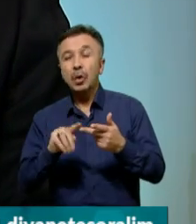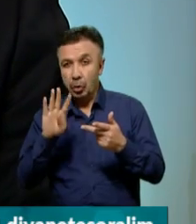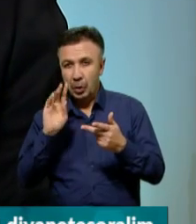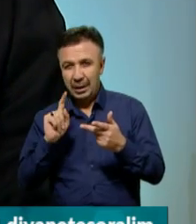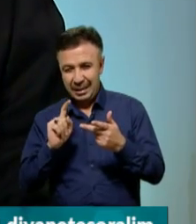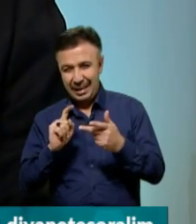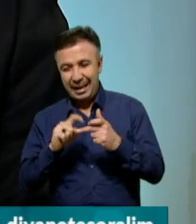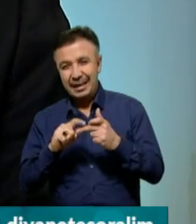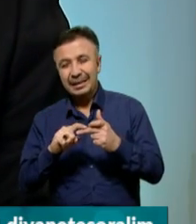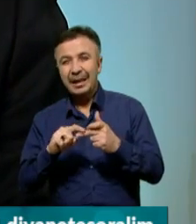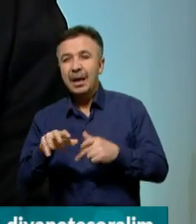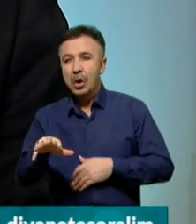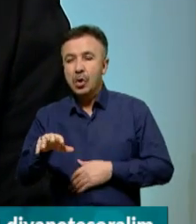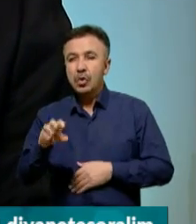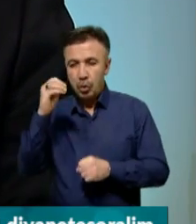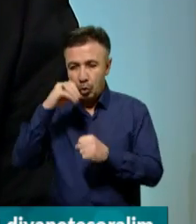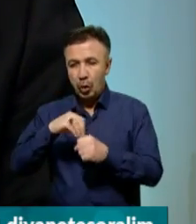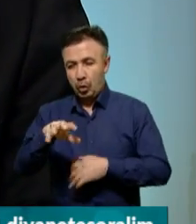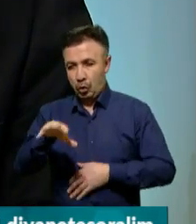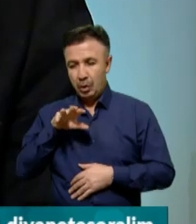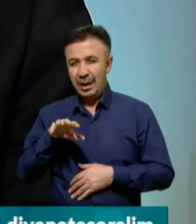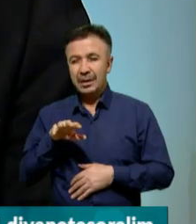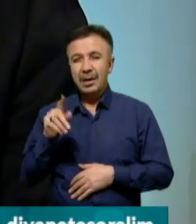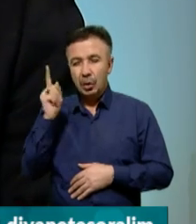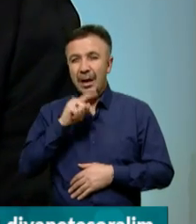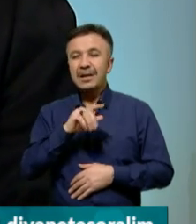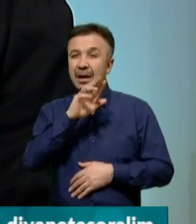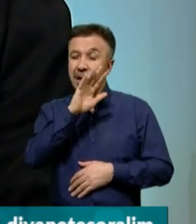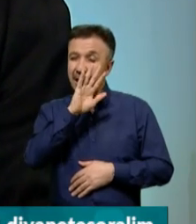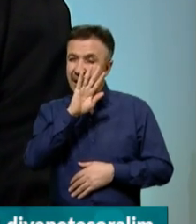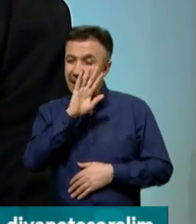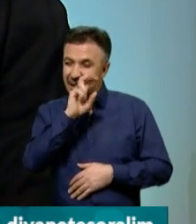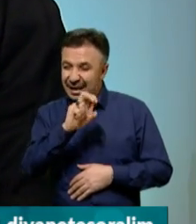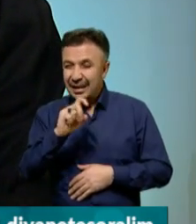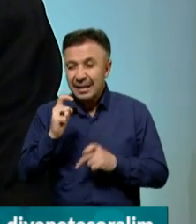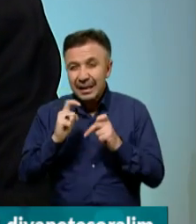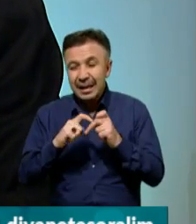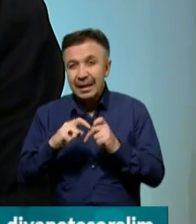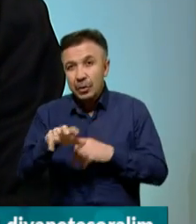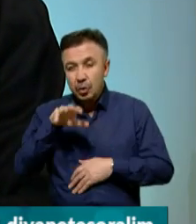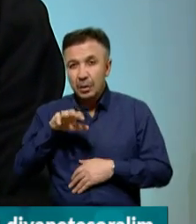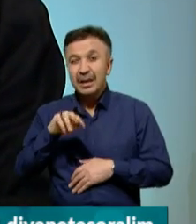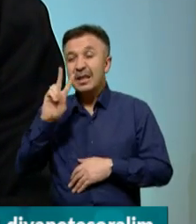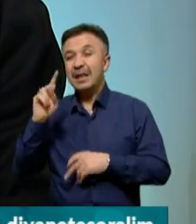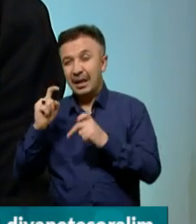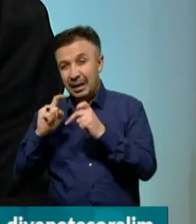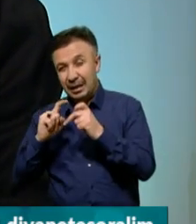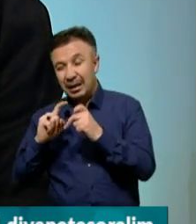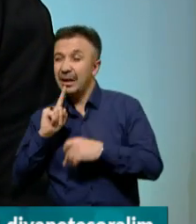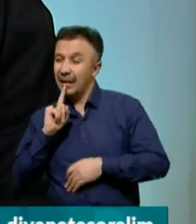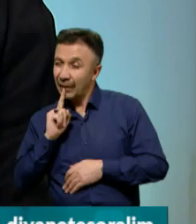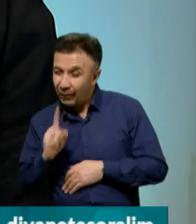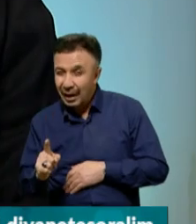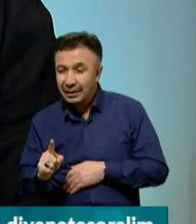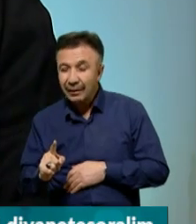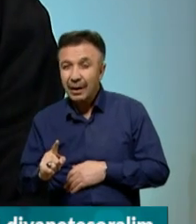Son sünnetidir. Dolayısıyla 8 rekat sünnet, 2 rekat da farzıyla cuma 10 rekattır. Bir kişi bu